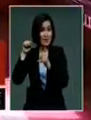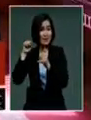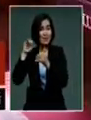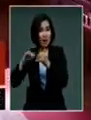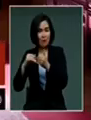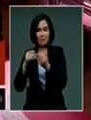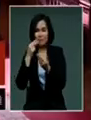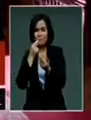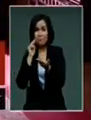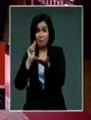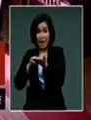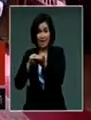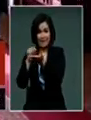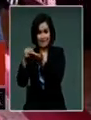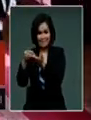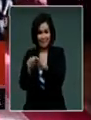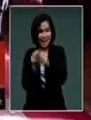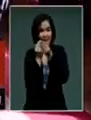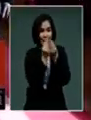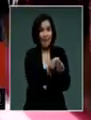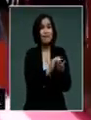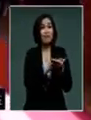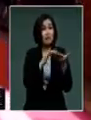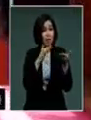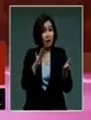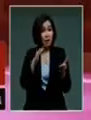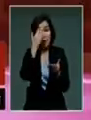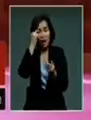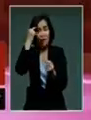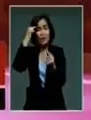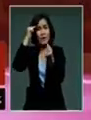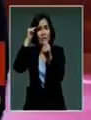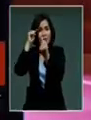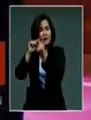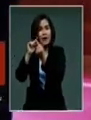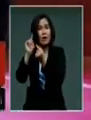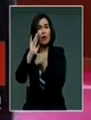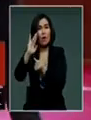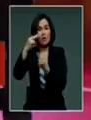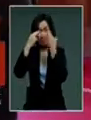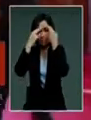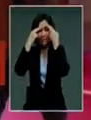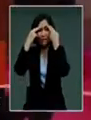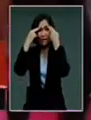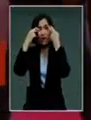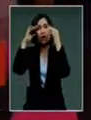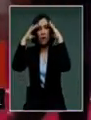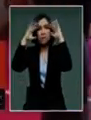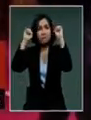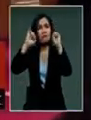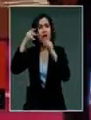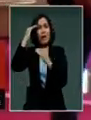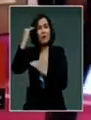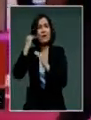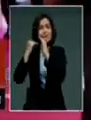งความตั้งใจของผู้นำสูงสุดของเกาหลีเหนือในการที่จะเชิญประธานาธิบดีของเกาหลีใต้ในการเยือนกรุงเปียงยางนะ